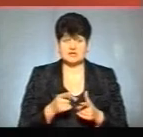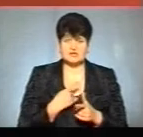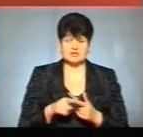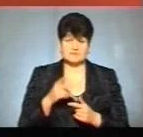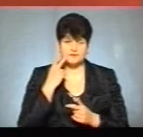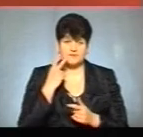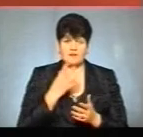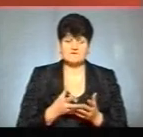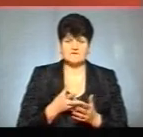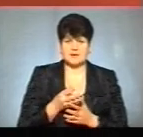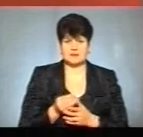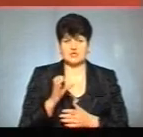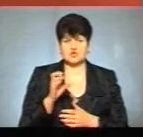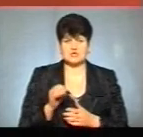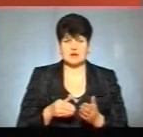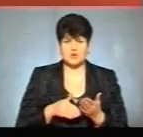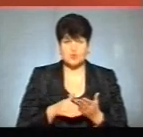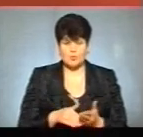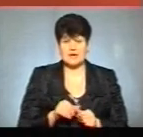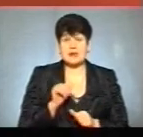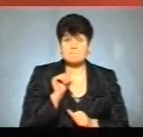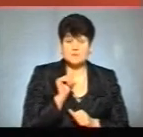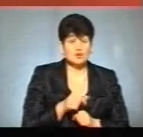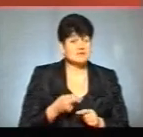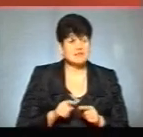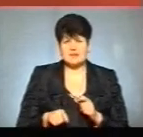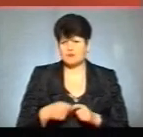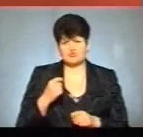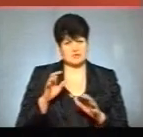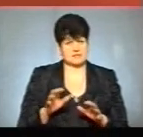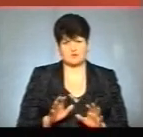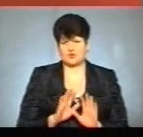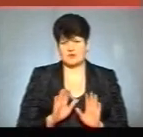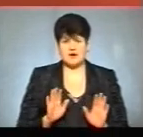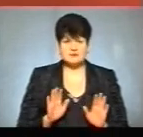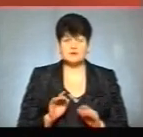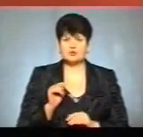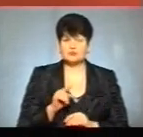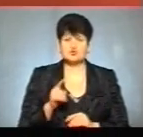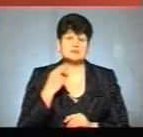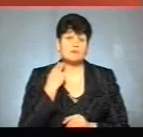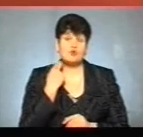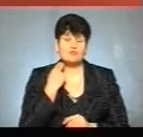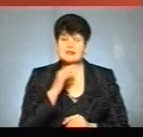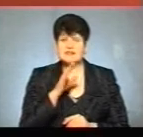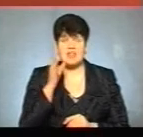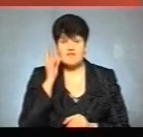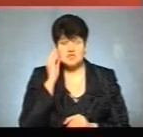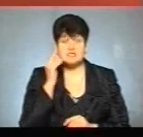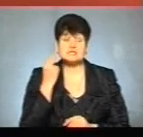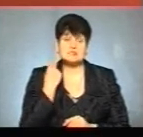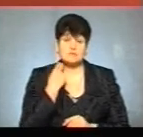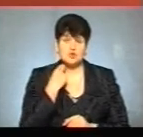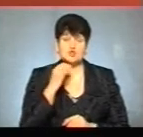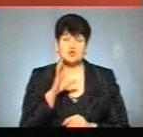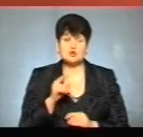дата виплати соціальних допомог. Крім того, це не є порушенням законодавства, тому що заборгованість не вважається заборгованістю